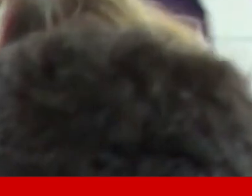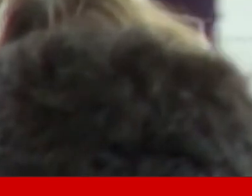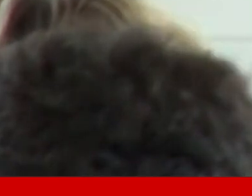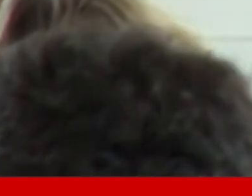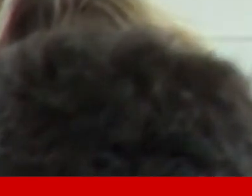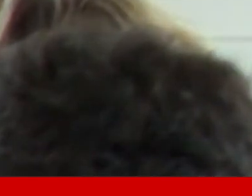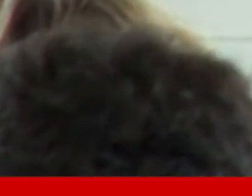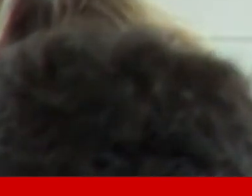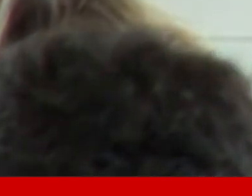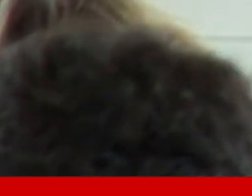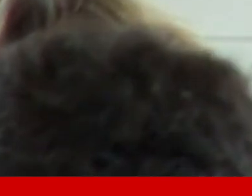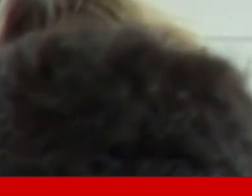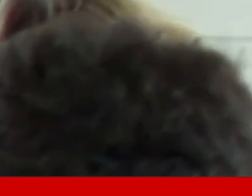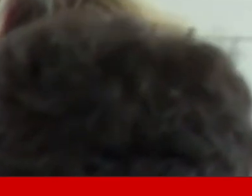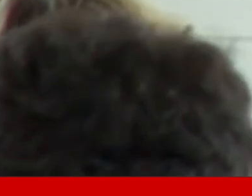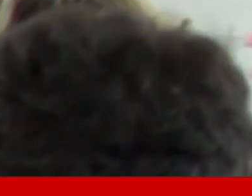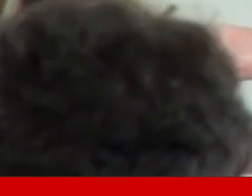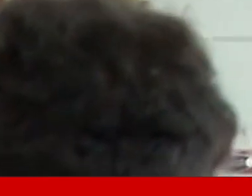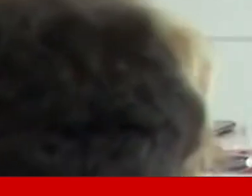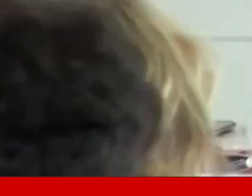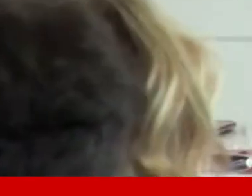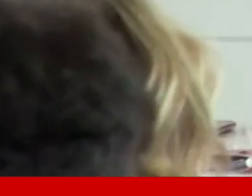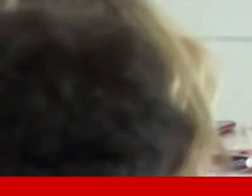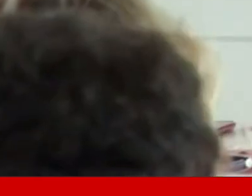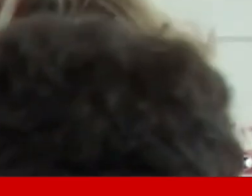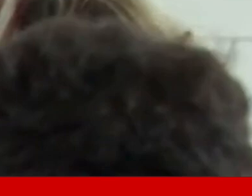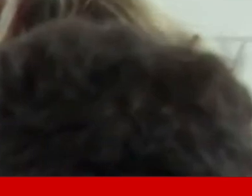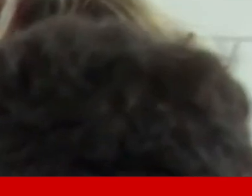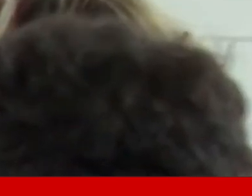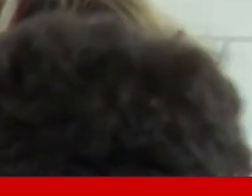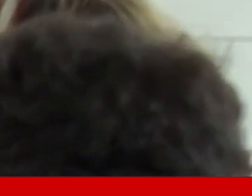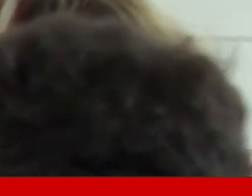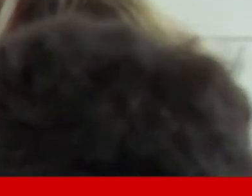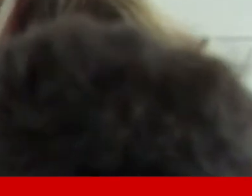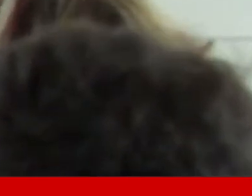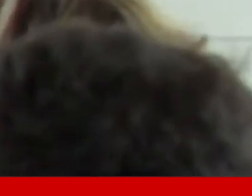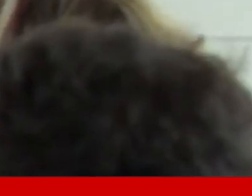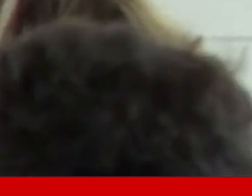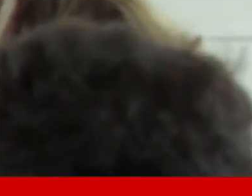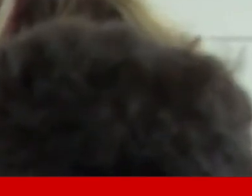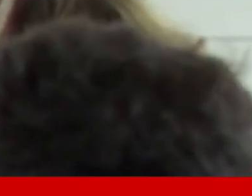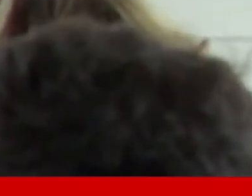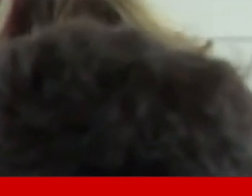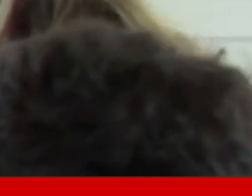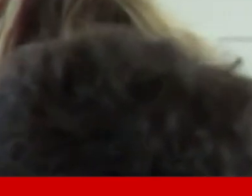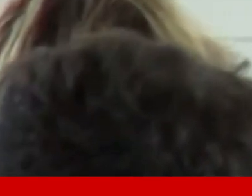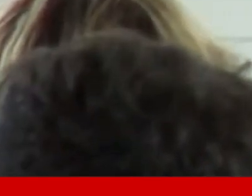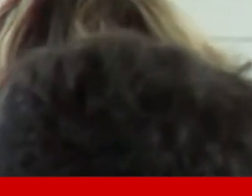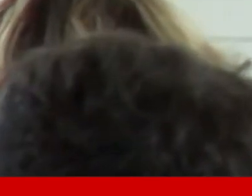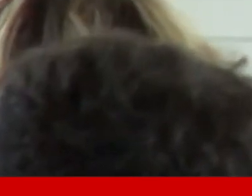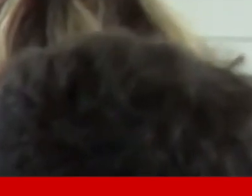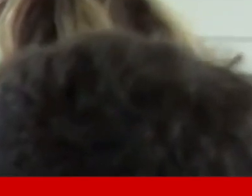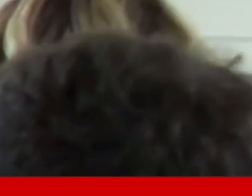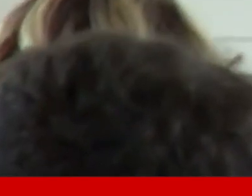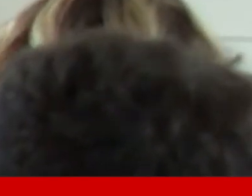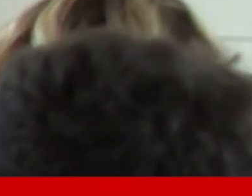Ho un brutto rapporto con i microfoni perché essendo sorda per me sono anche inutili, quindi devono sempre